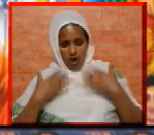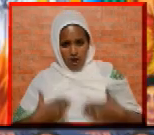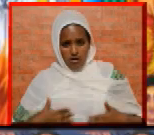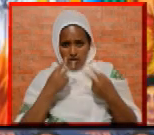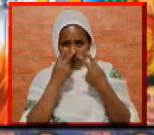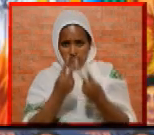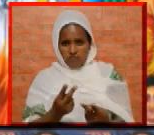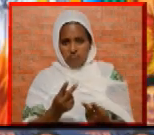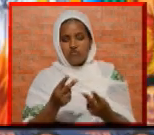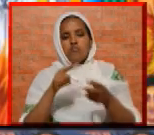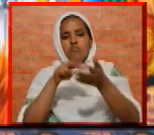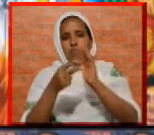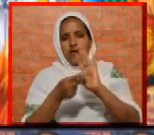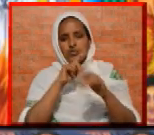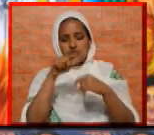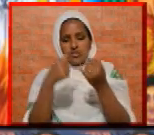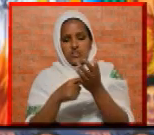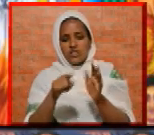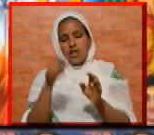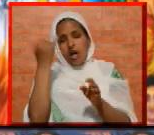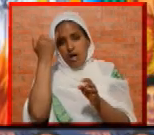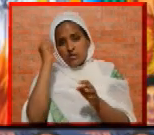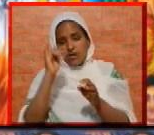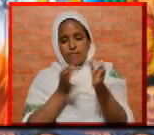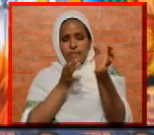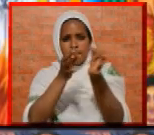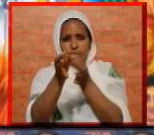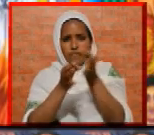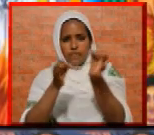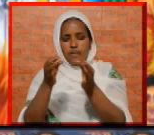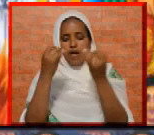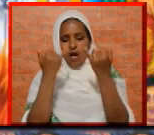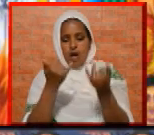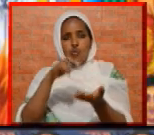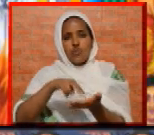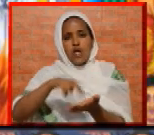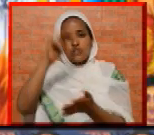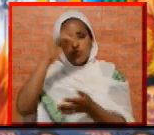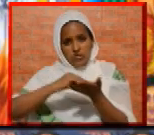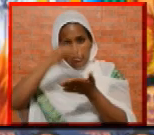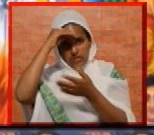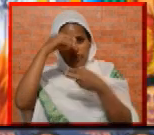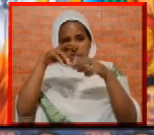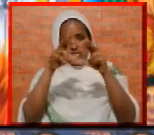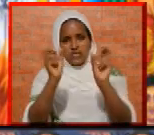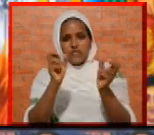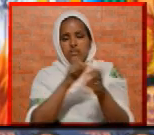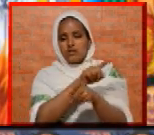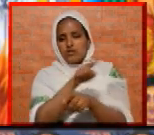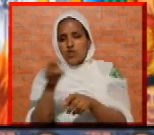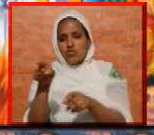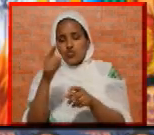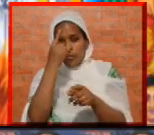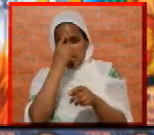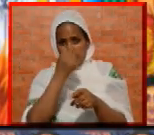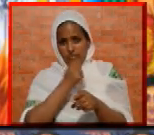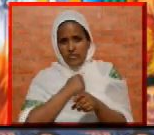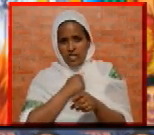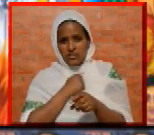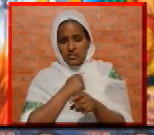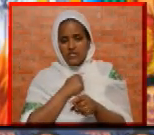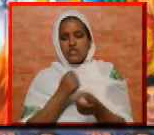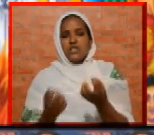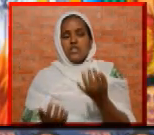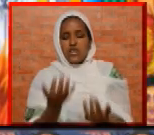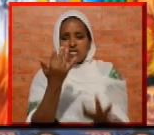አካላትን እናይበታለን ማለት ነው። ስለዚህ ይህን ሐሳብ የሚገልጥልን ይሄ አሁን ያነሳነው የትምህርታችን ርዕስ እነሱ